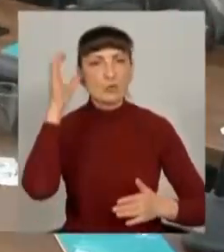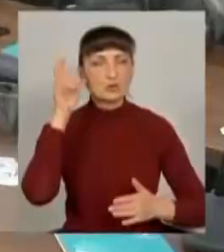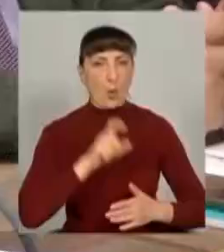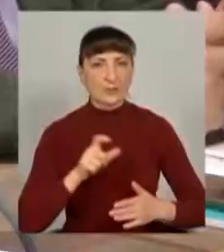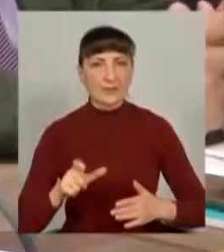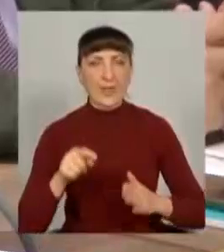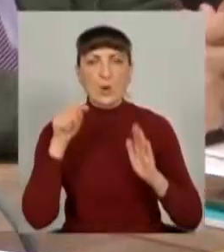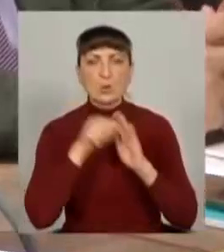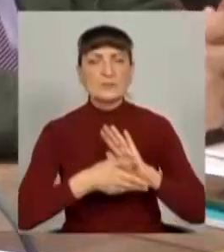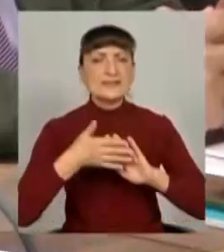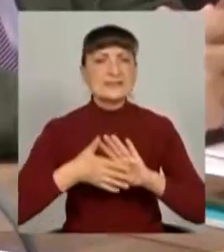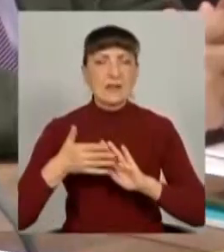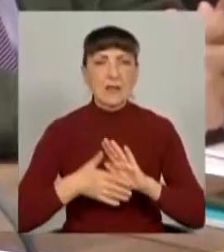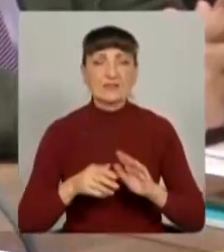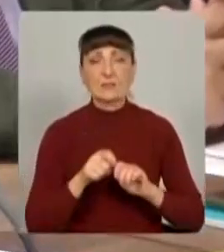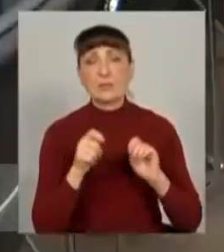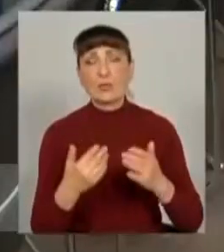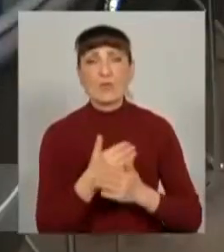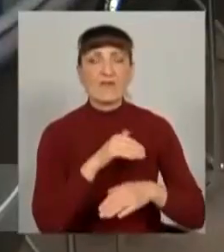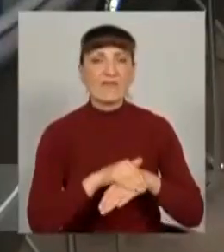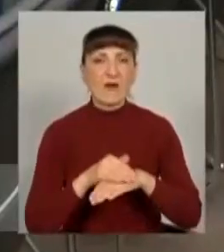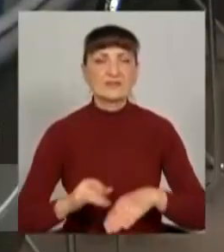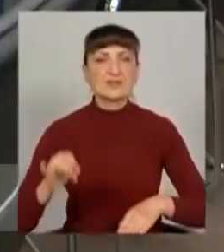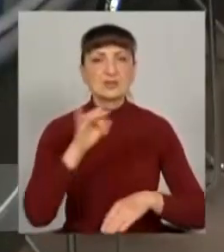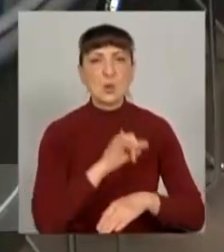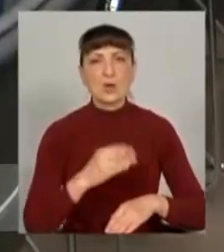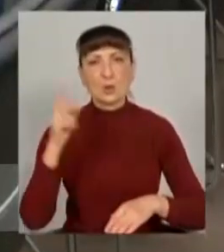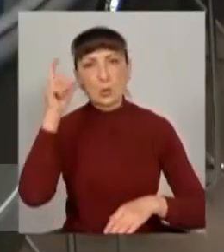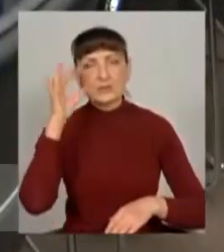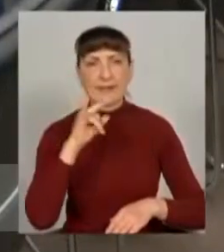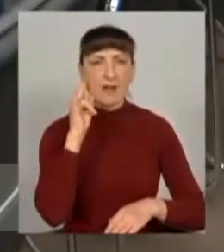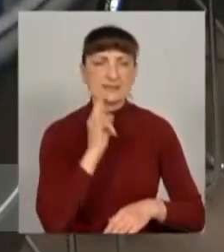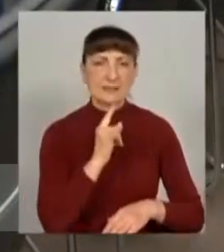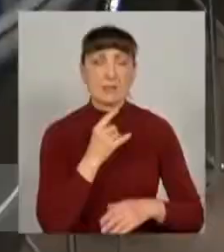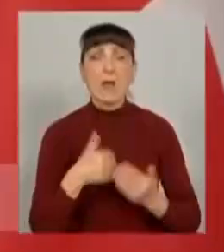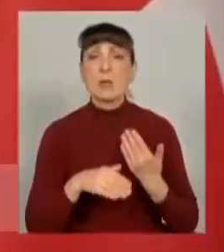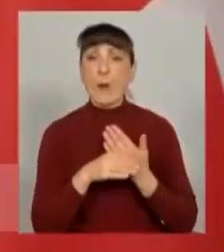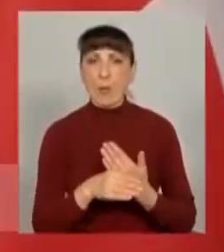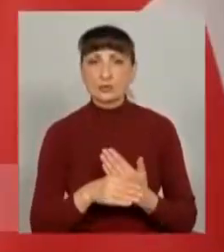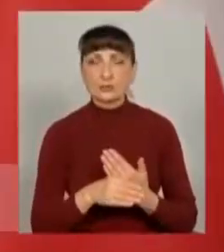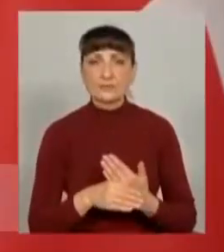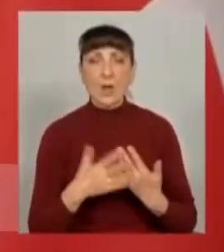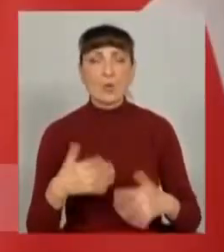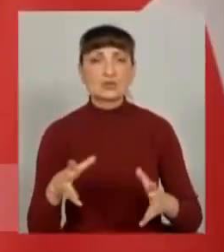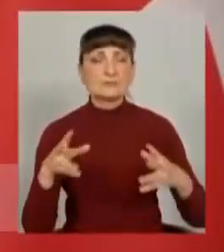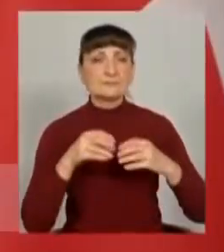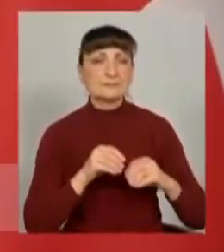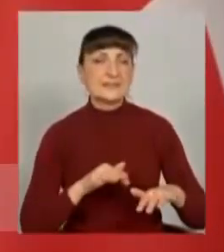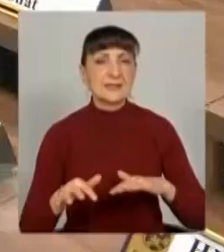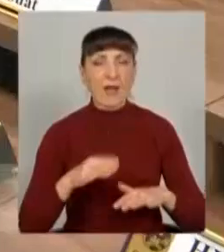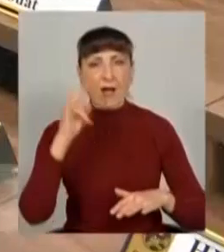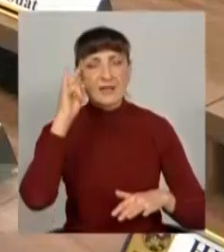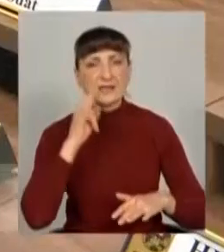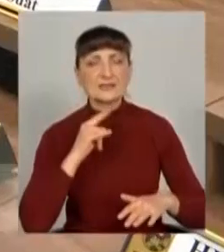словам, углубленное исследование раскроет свежие факты в истории обеих стран. Это также даст возможность тесной кооперации